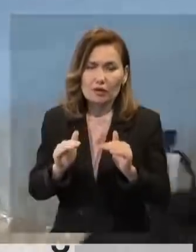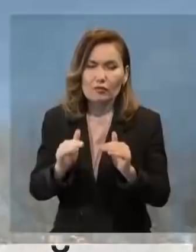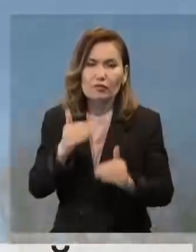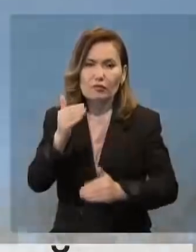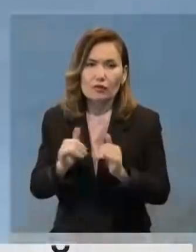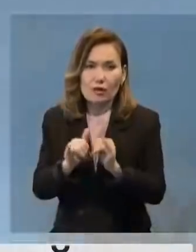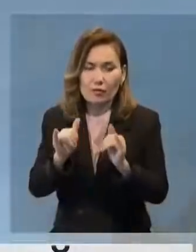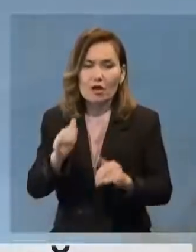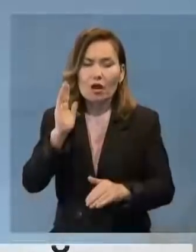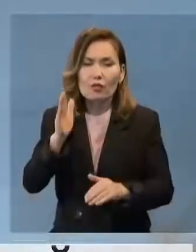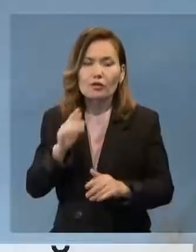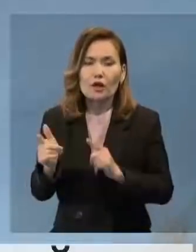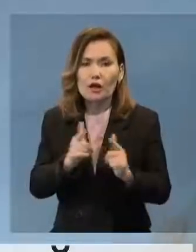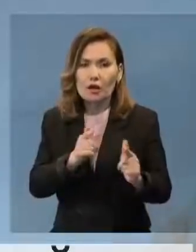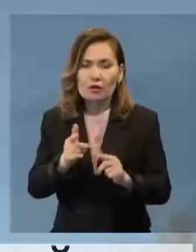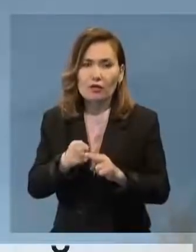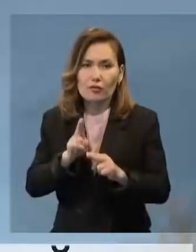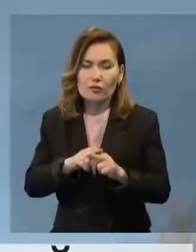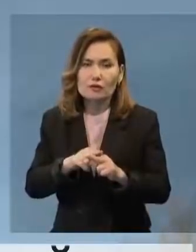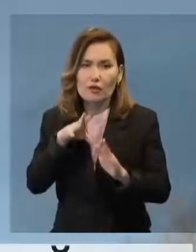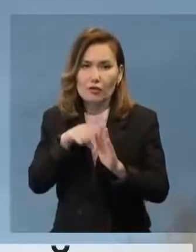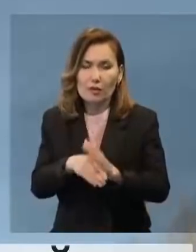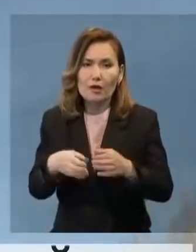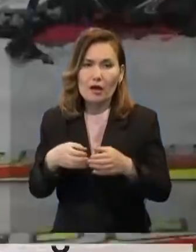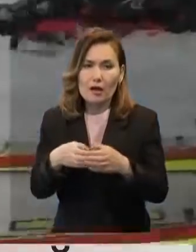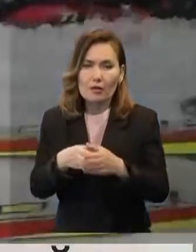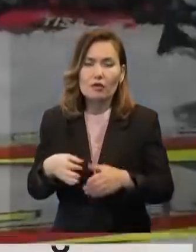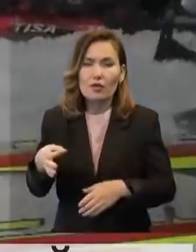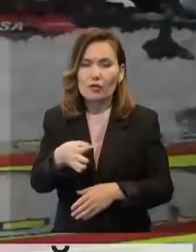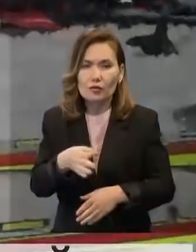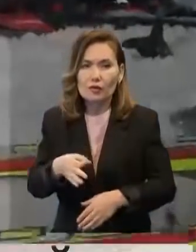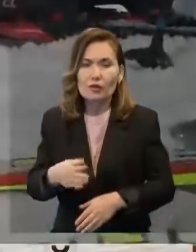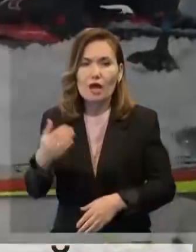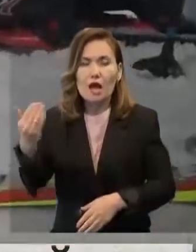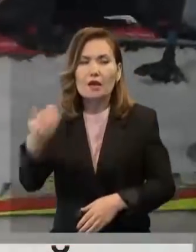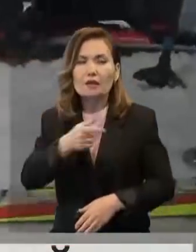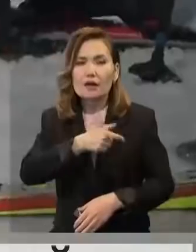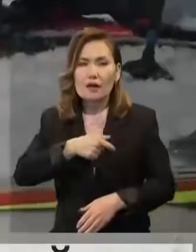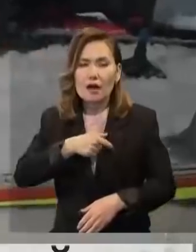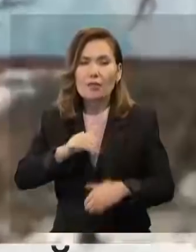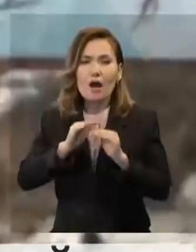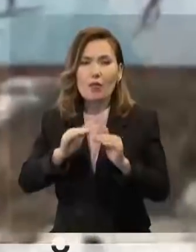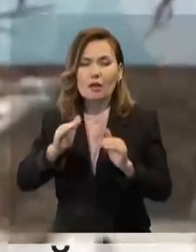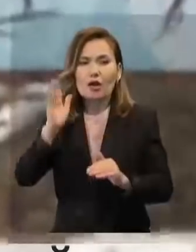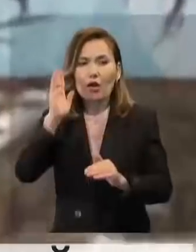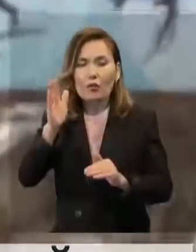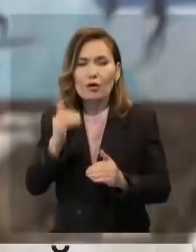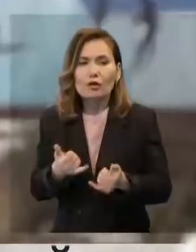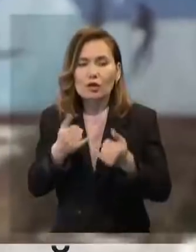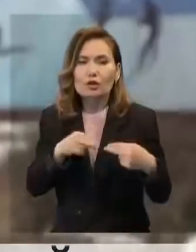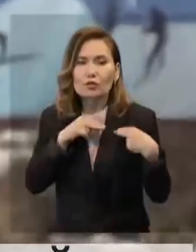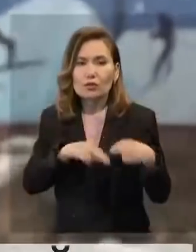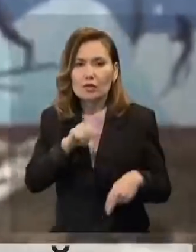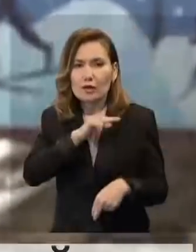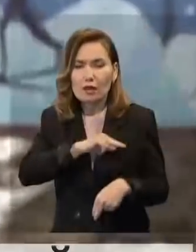будут готовиться и попадут в состав команды области. Михаил Ковалев балалардың болашағы үшін ғана еңбек етіп